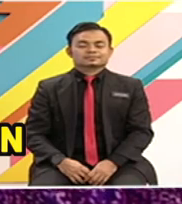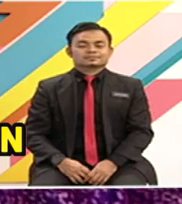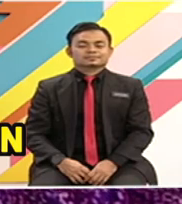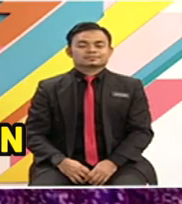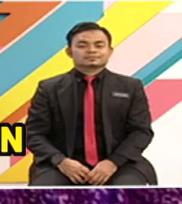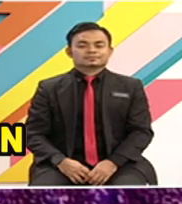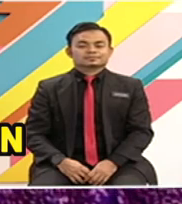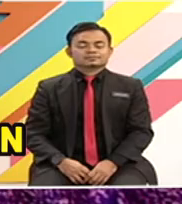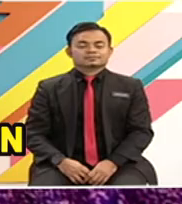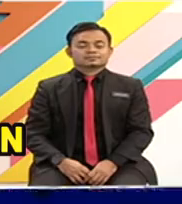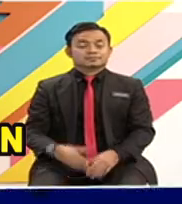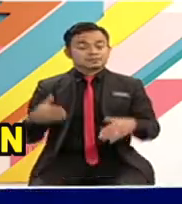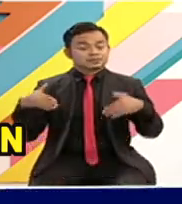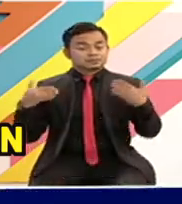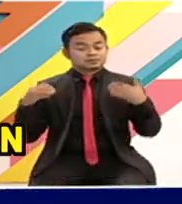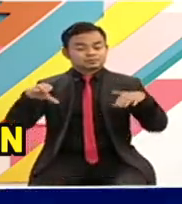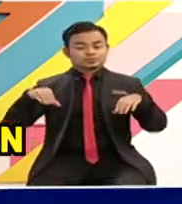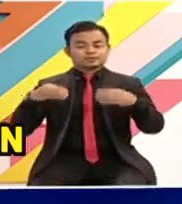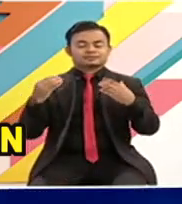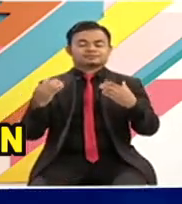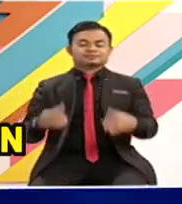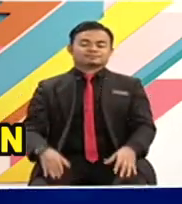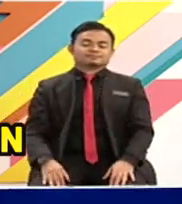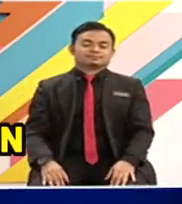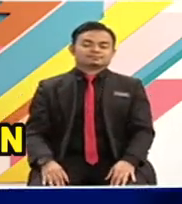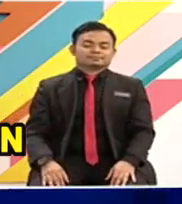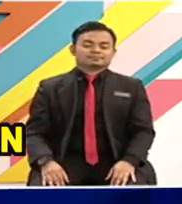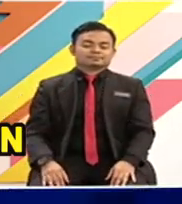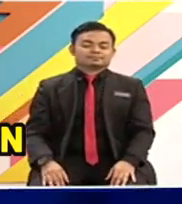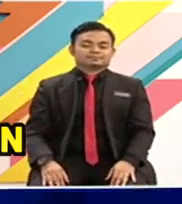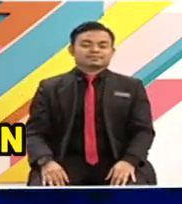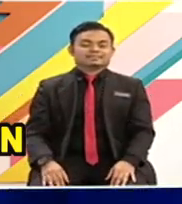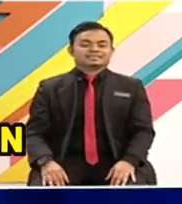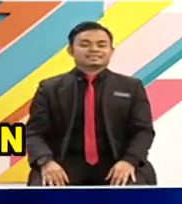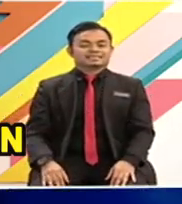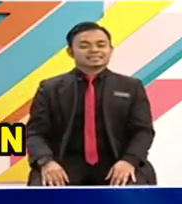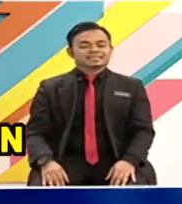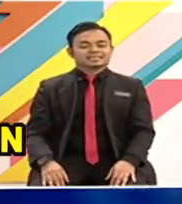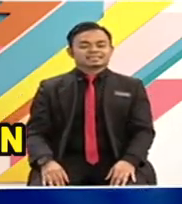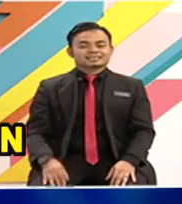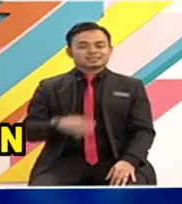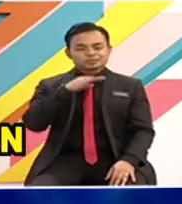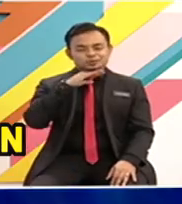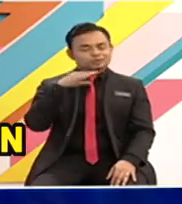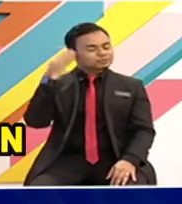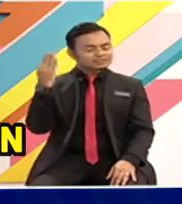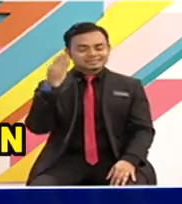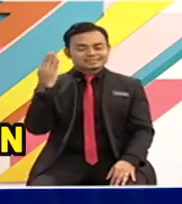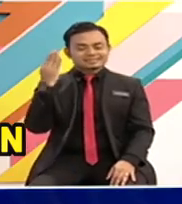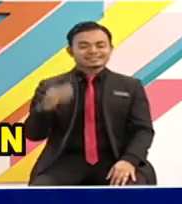sangat seronok semuanya buat Lego macam2 kue yo tomboy itu seni cumi-cumi betul kalau kita pergi